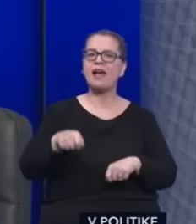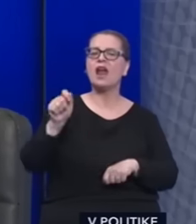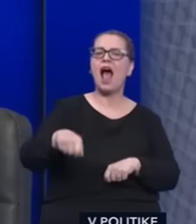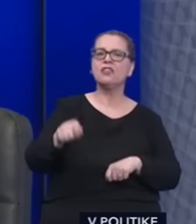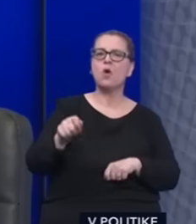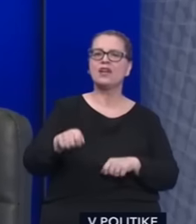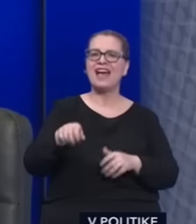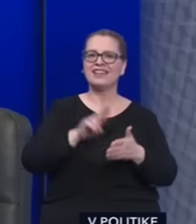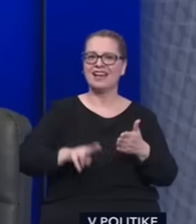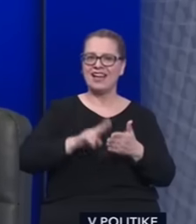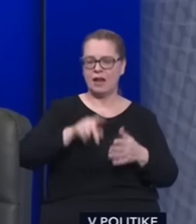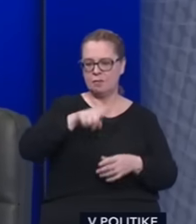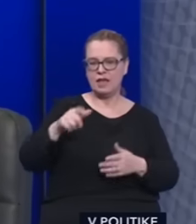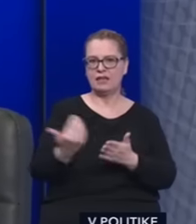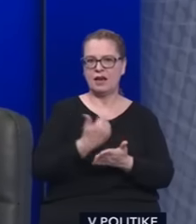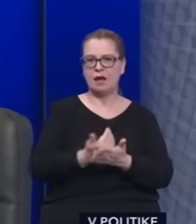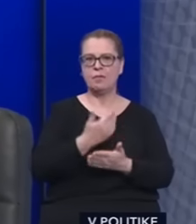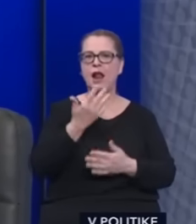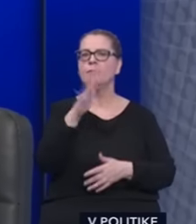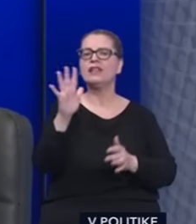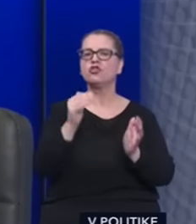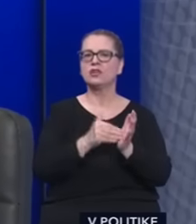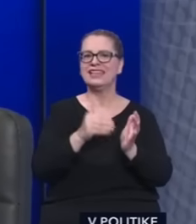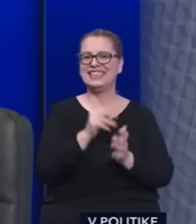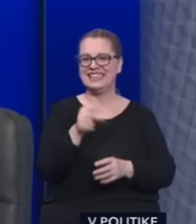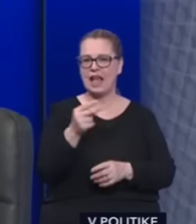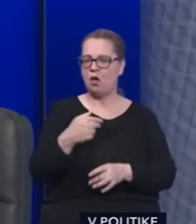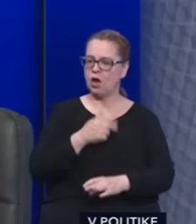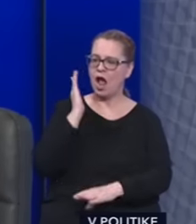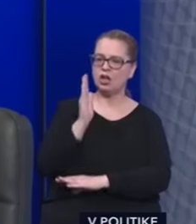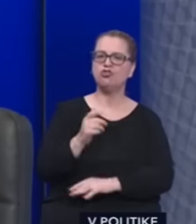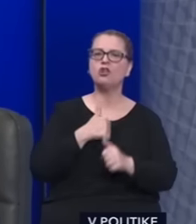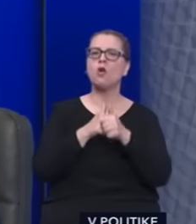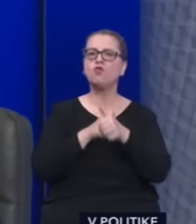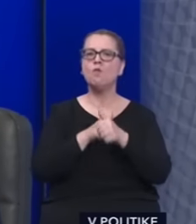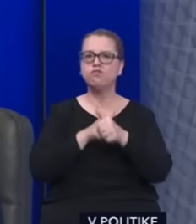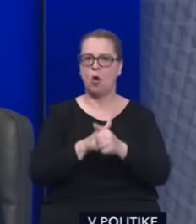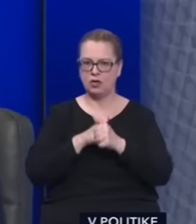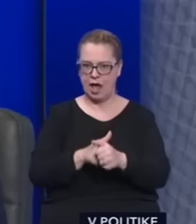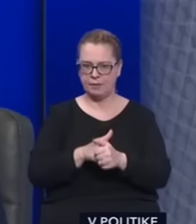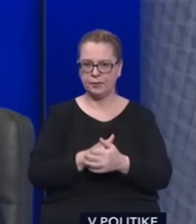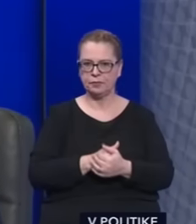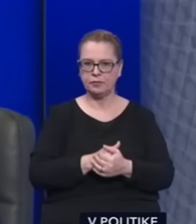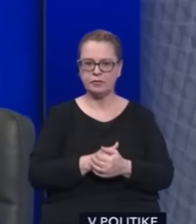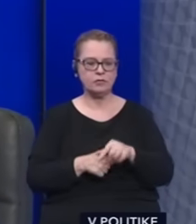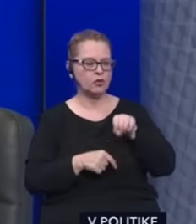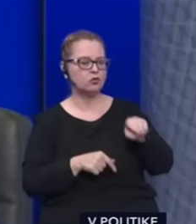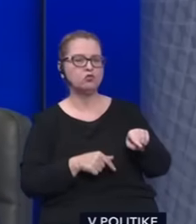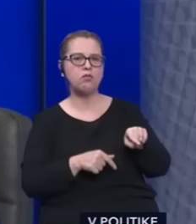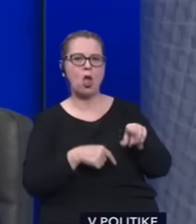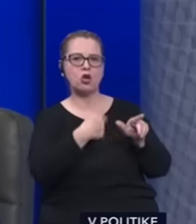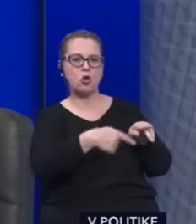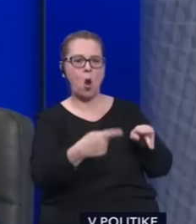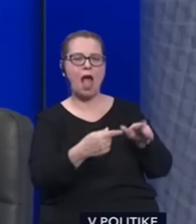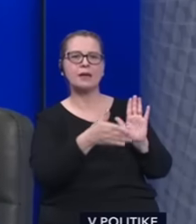kanceláriu, ktorá mi zarábala mesačne viac ako 500 000 eur. A išiel som do boja. Na jednej strane som mal Sulika, Matoviča, Kolára, ktorí